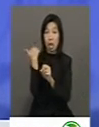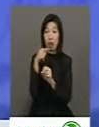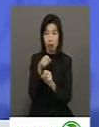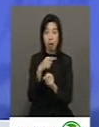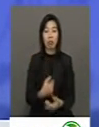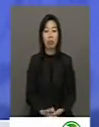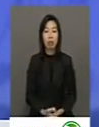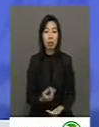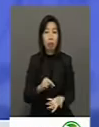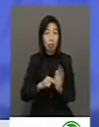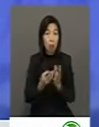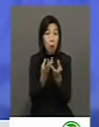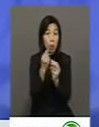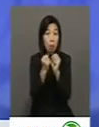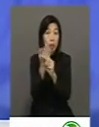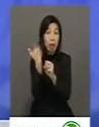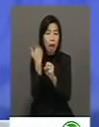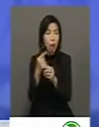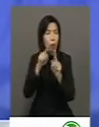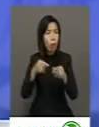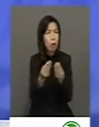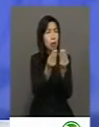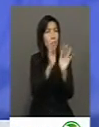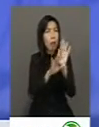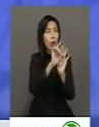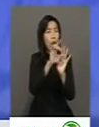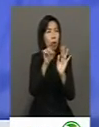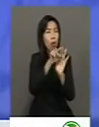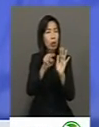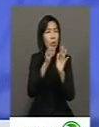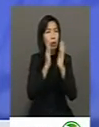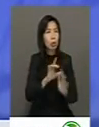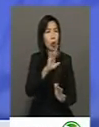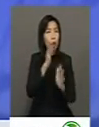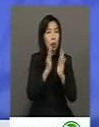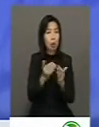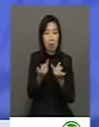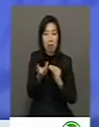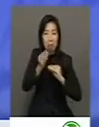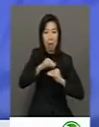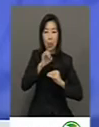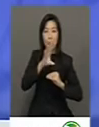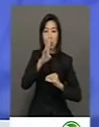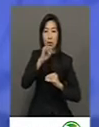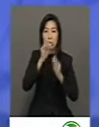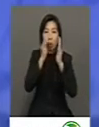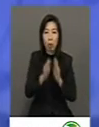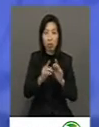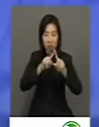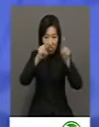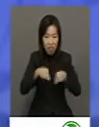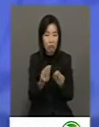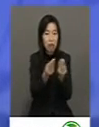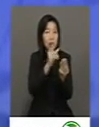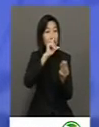ที่แล้วนะคะก็คือตัวเลขเมื่อปีที่แล้วอยู่ที่100คนตอนนี้ล่าสุดพุ่งมาเป็น170คนแล้วนี่ก็สะท้อนให้เ